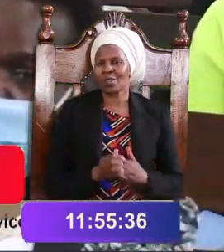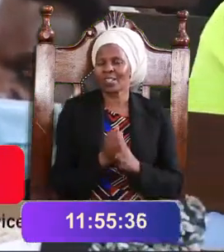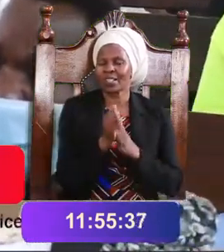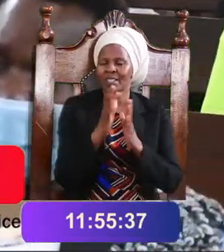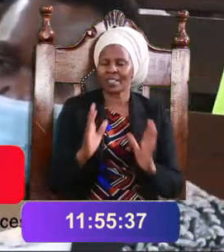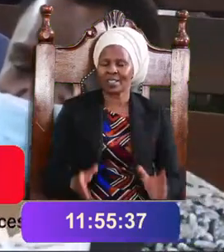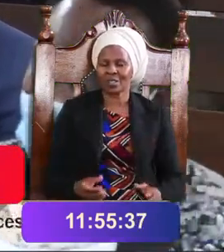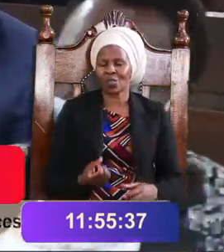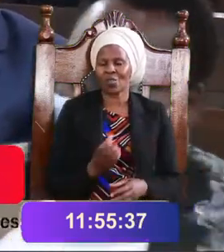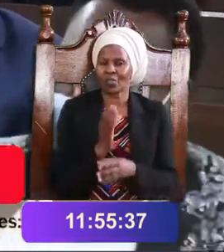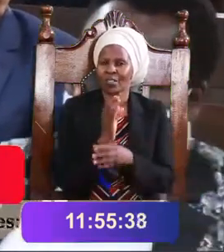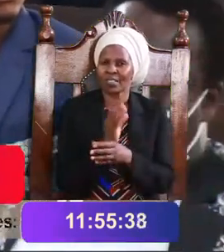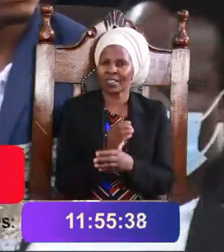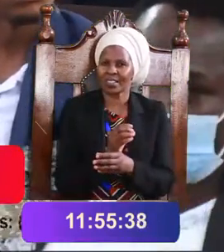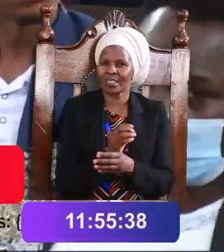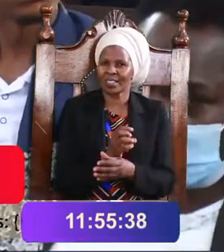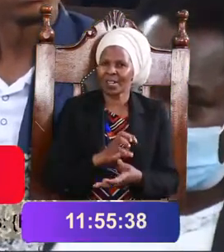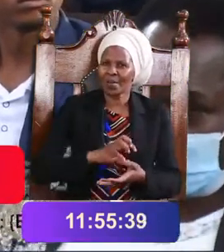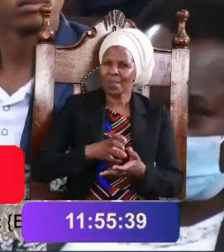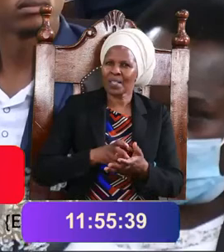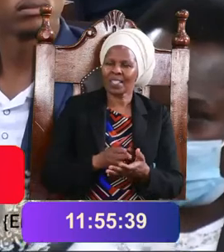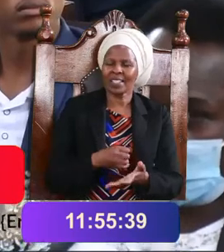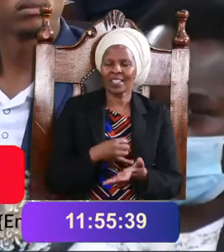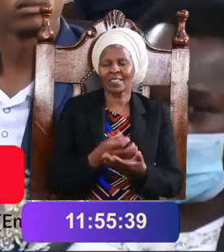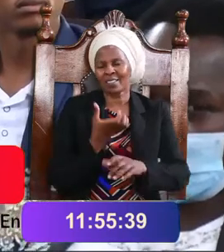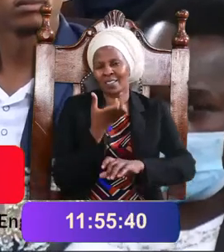wamechanganyika sana na ilikuwa ngumu